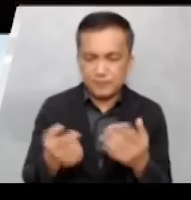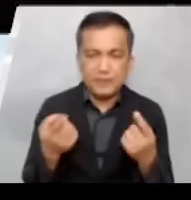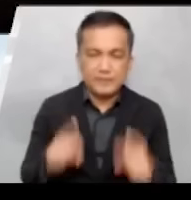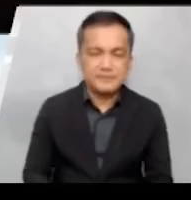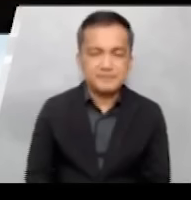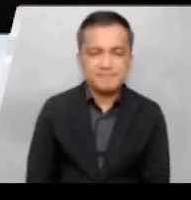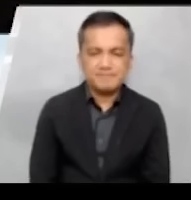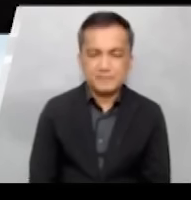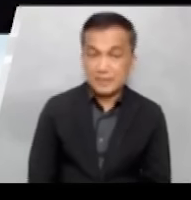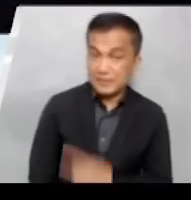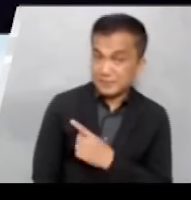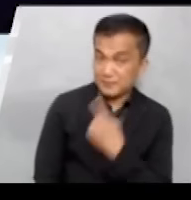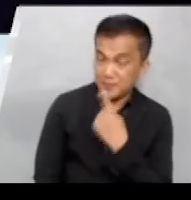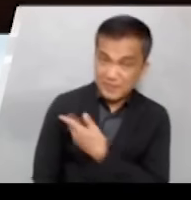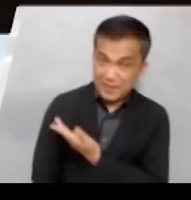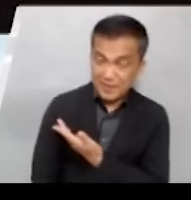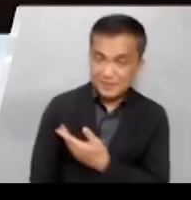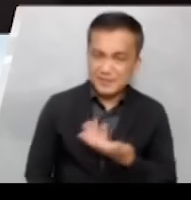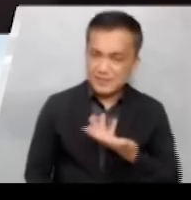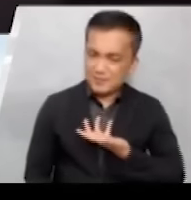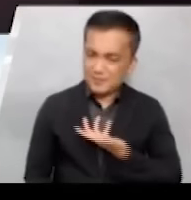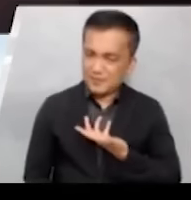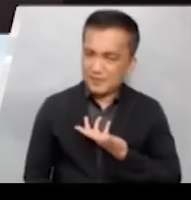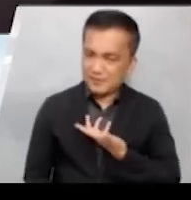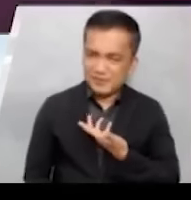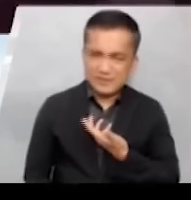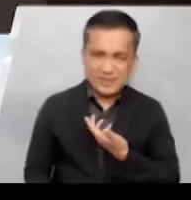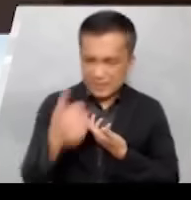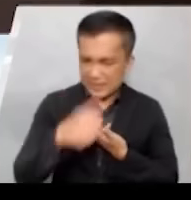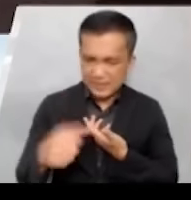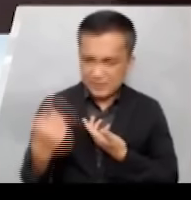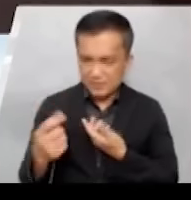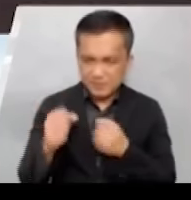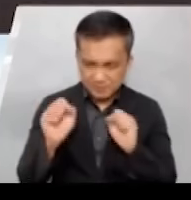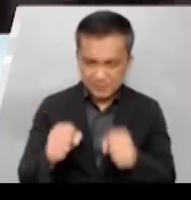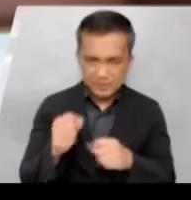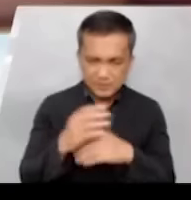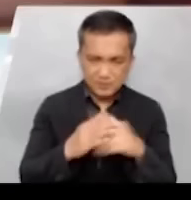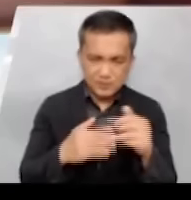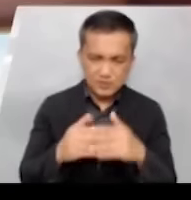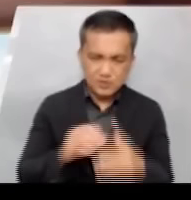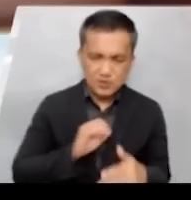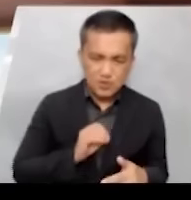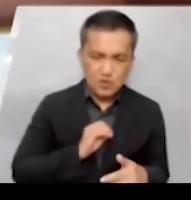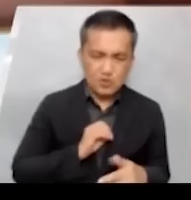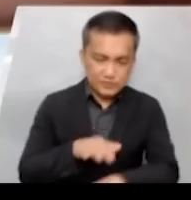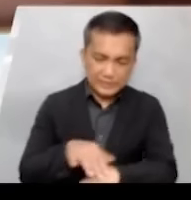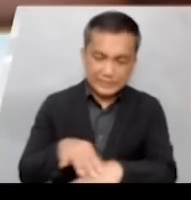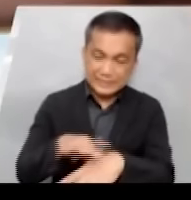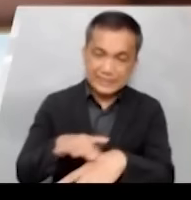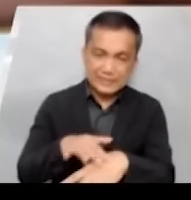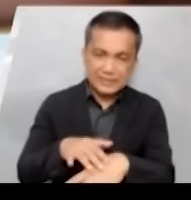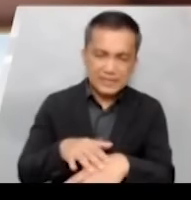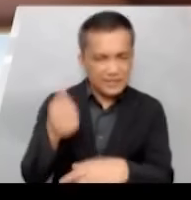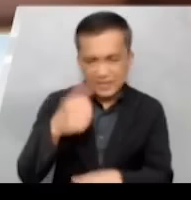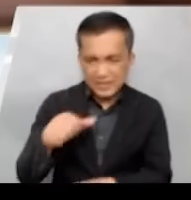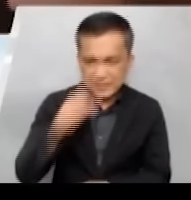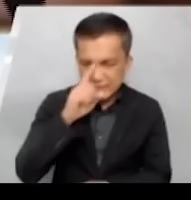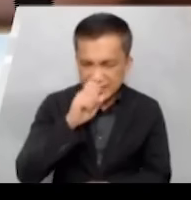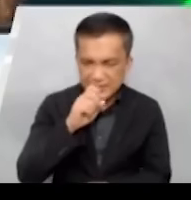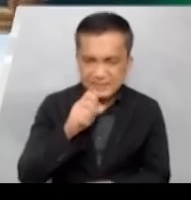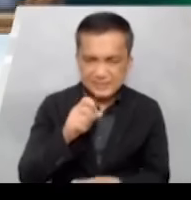Julian, ipinagmamalaki niya na anyone can be comfortable in their own skin at any age, size, or